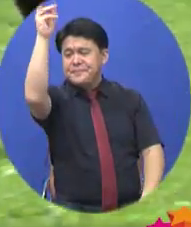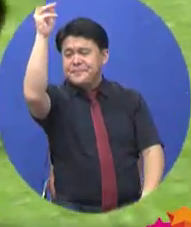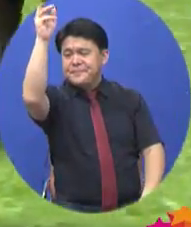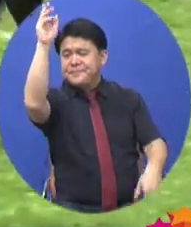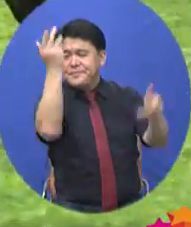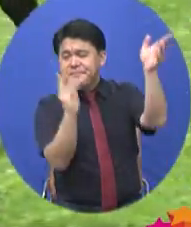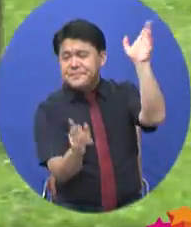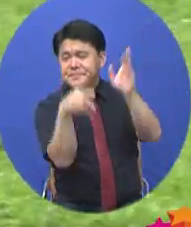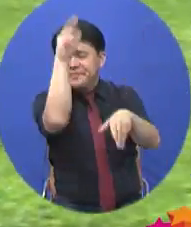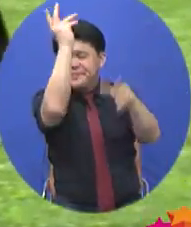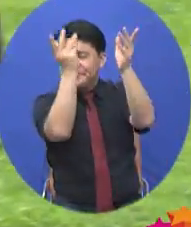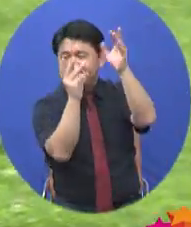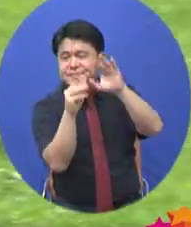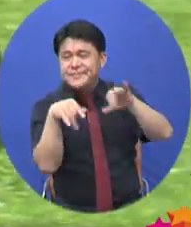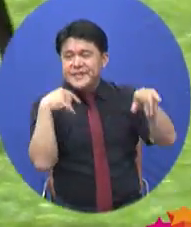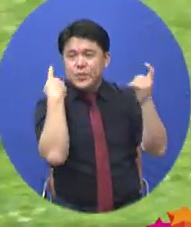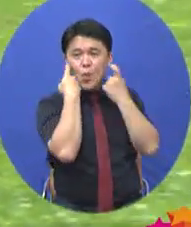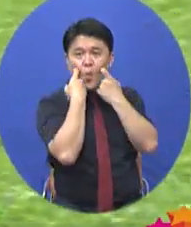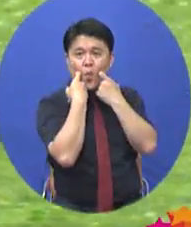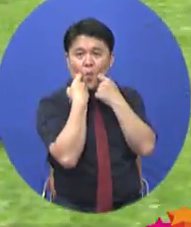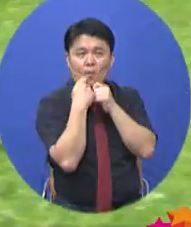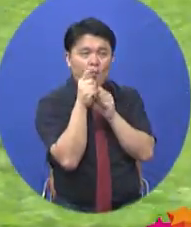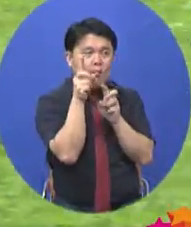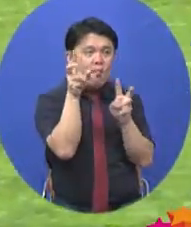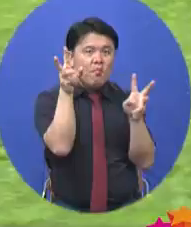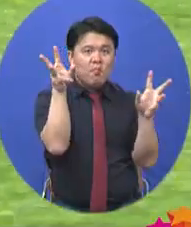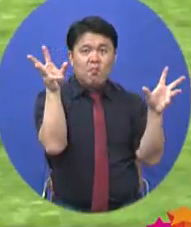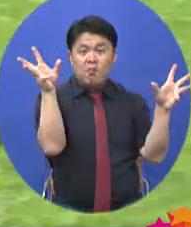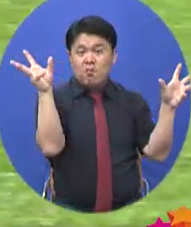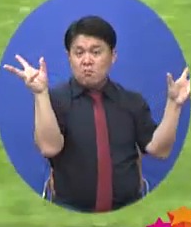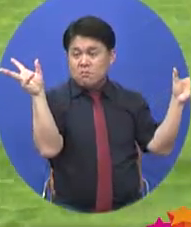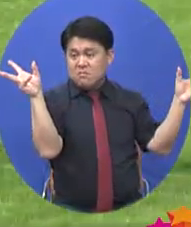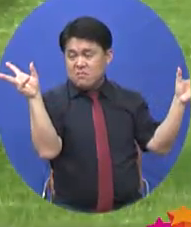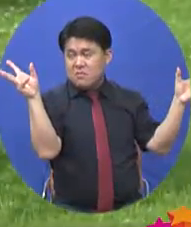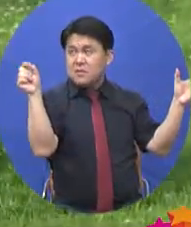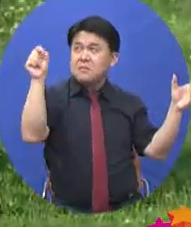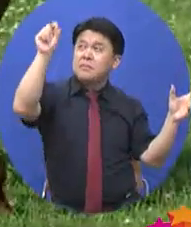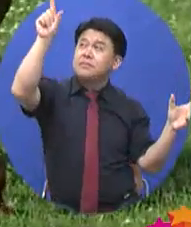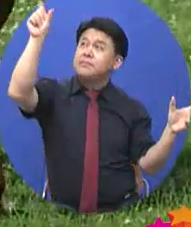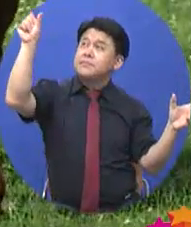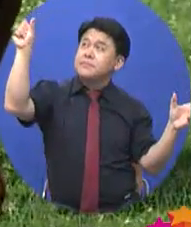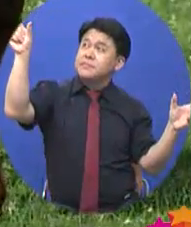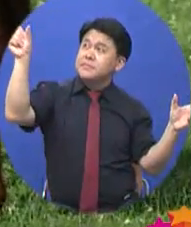어느 흩은 낙엽지고